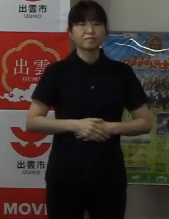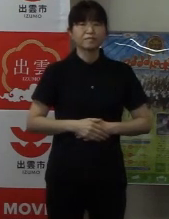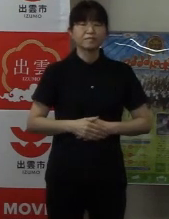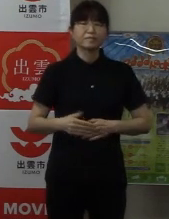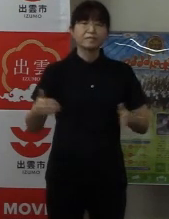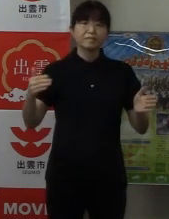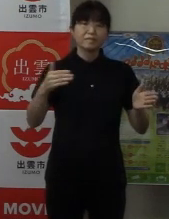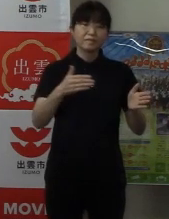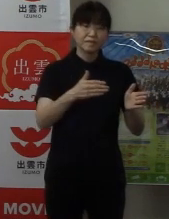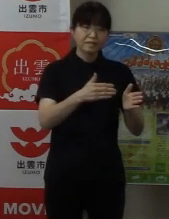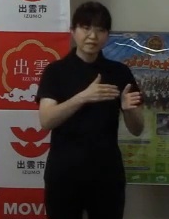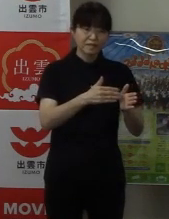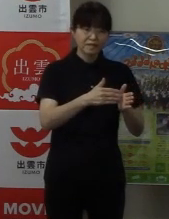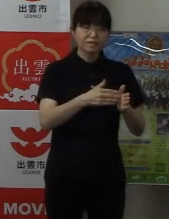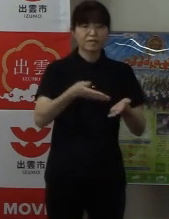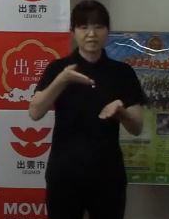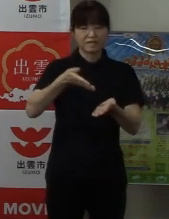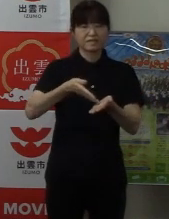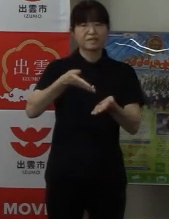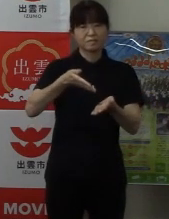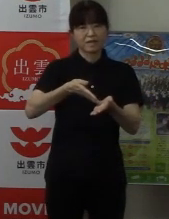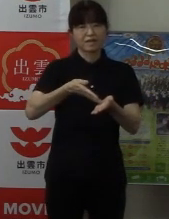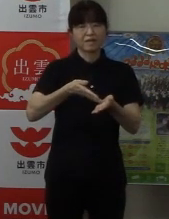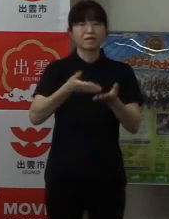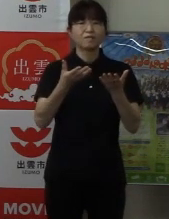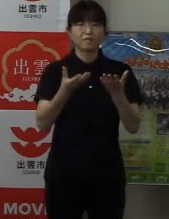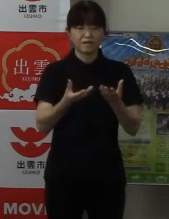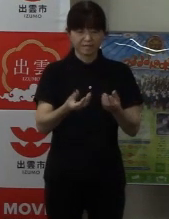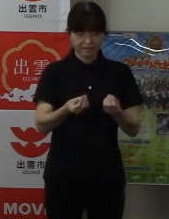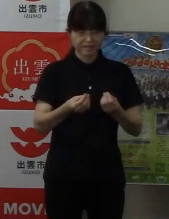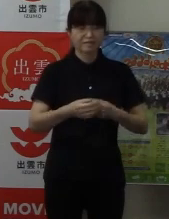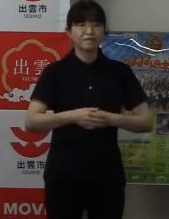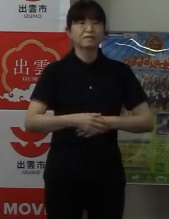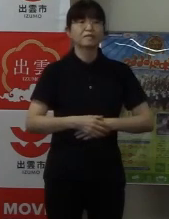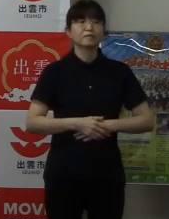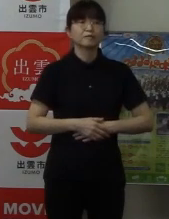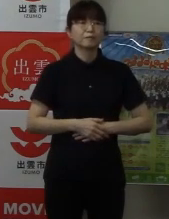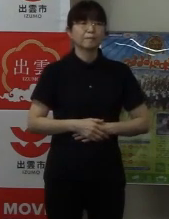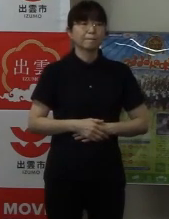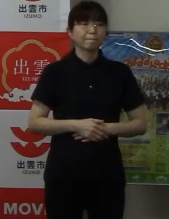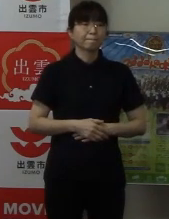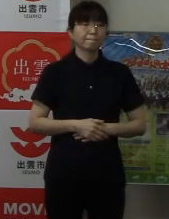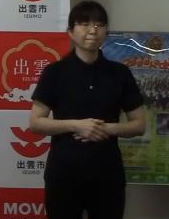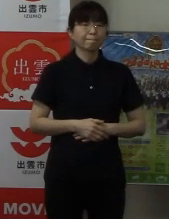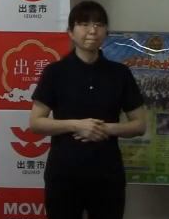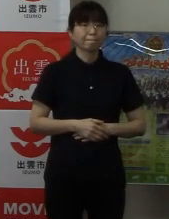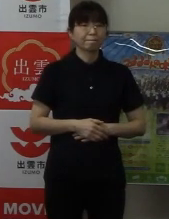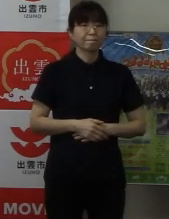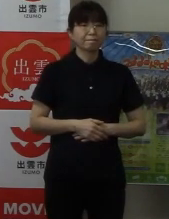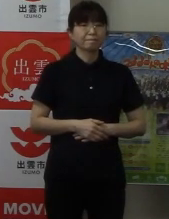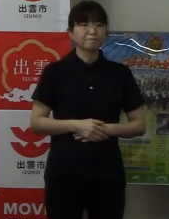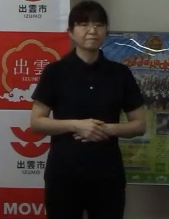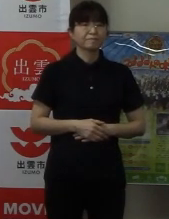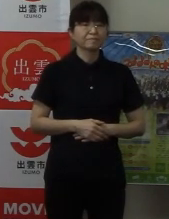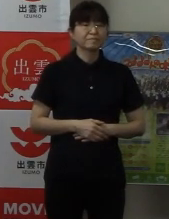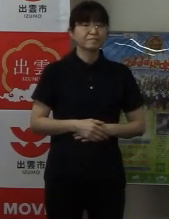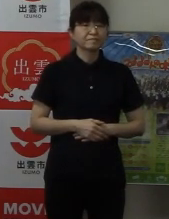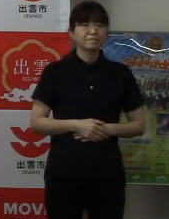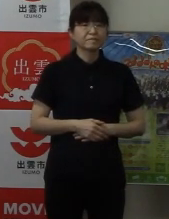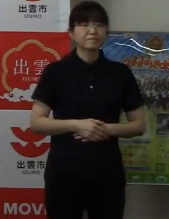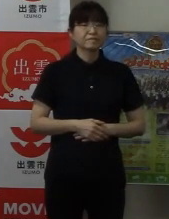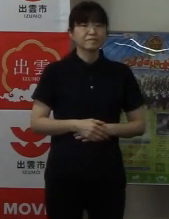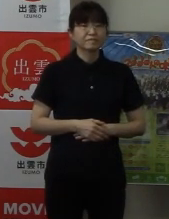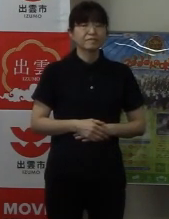で私からの説明とさせていただきます。よろしくお願いいたします。 ありがとうございました。先